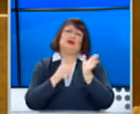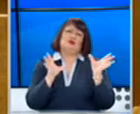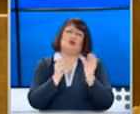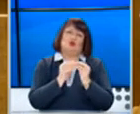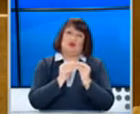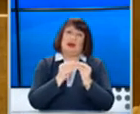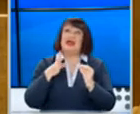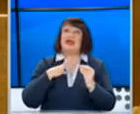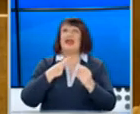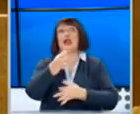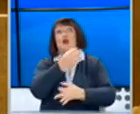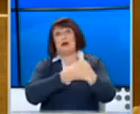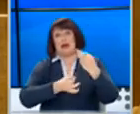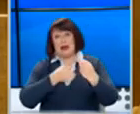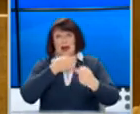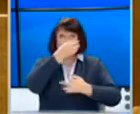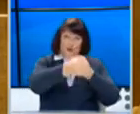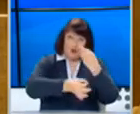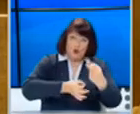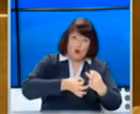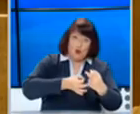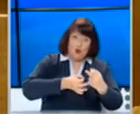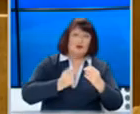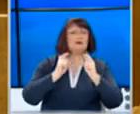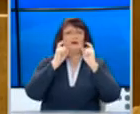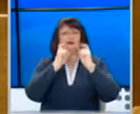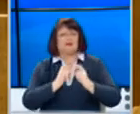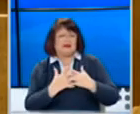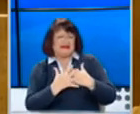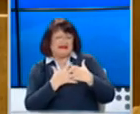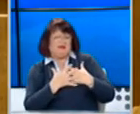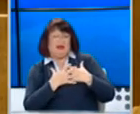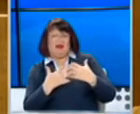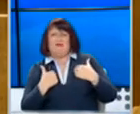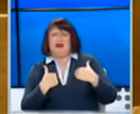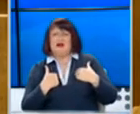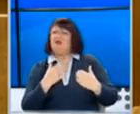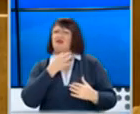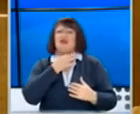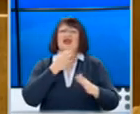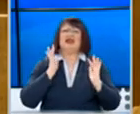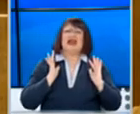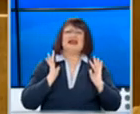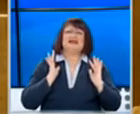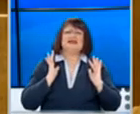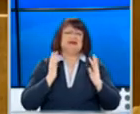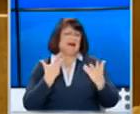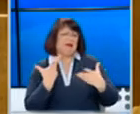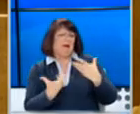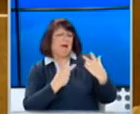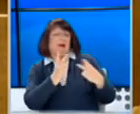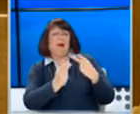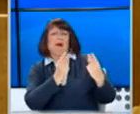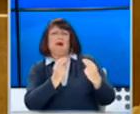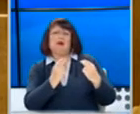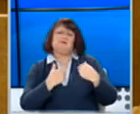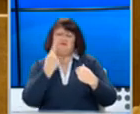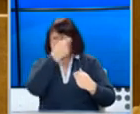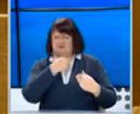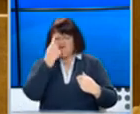του πω ότι δεν υποχρεούται να με συμπαθεί. Τα περιχαριεντισμών δεν τα σχολιάζω, διότι δεν απευθύνονται σε